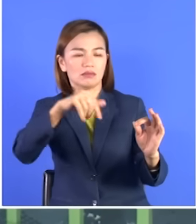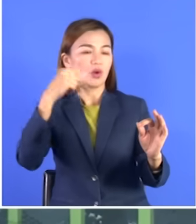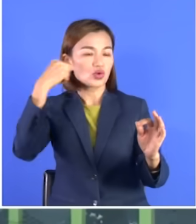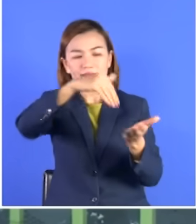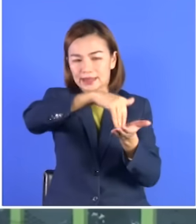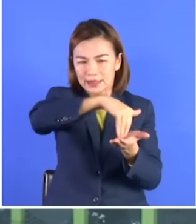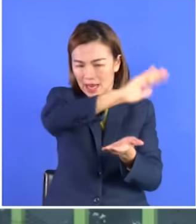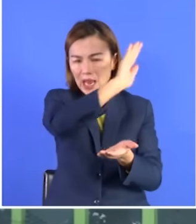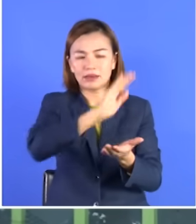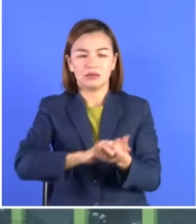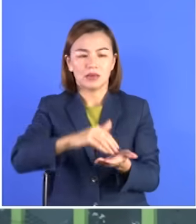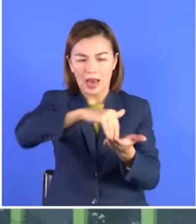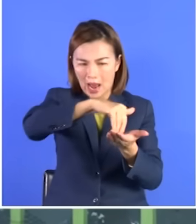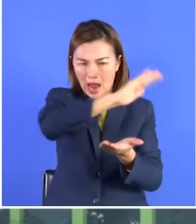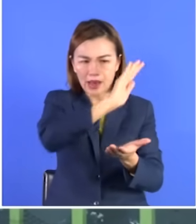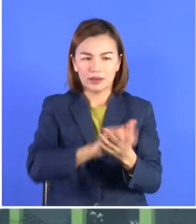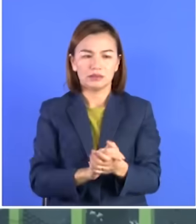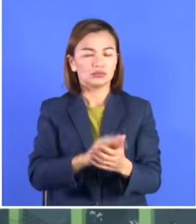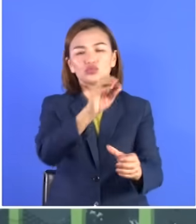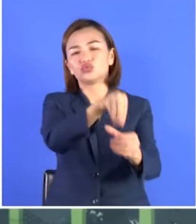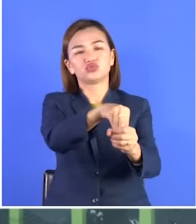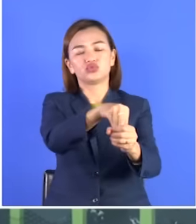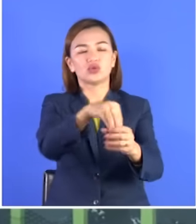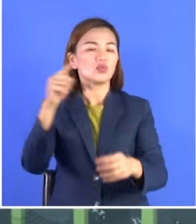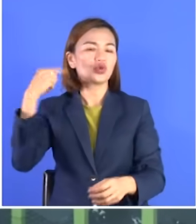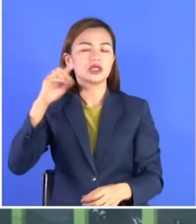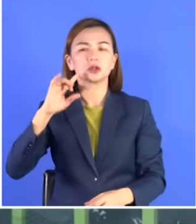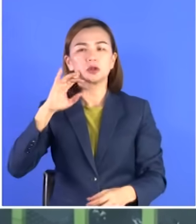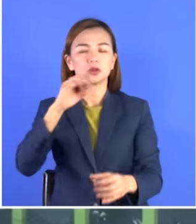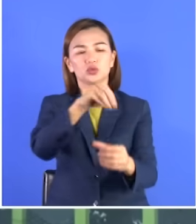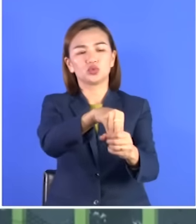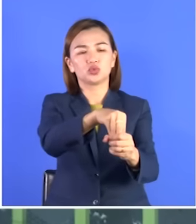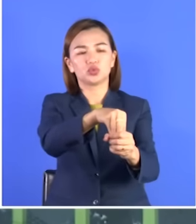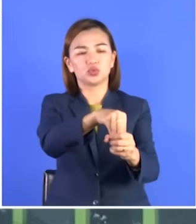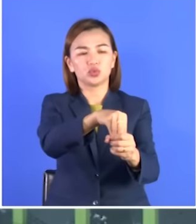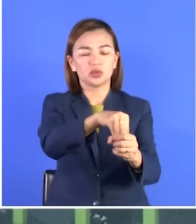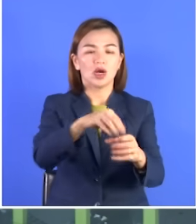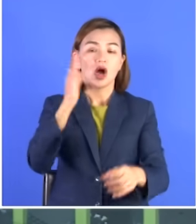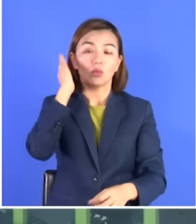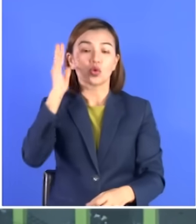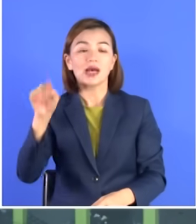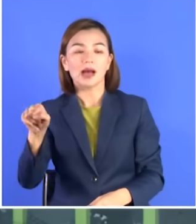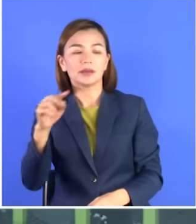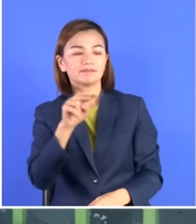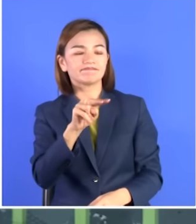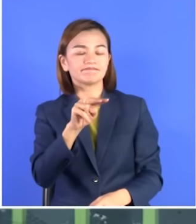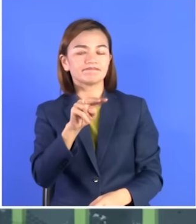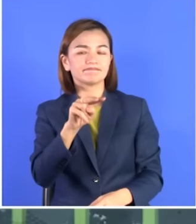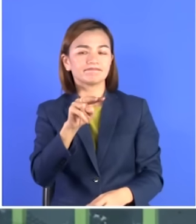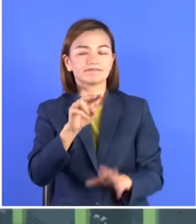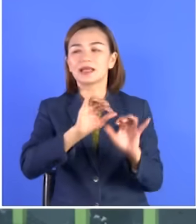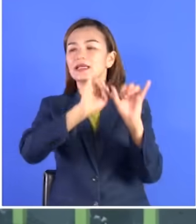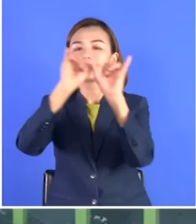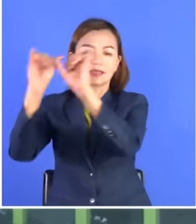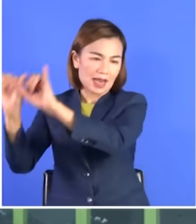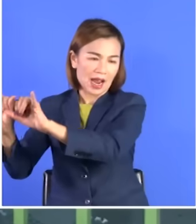อืแต่มันก็ไม่ไปอ่ะพี่มันก็อยู่อย่างเงี้ยอืจนตัวผู้ชายเองเขาก็เลยออกไปอยู่ที่อื่นอแล้วเสร็จ